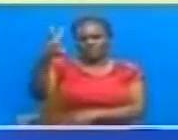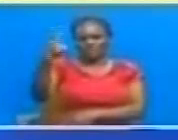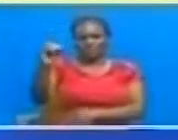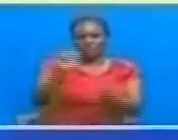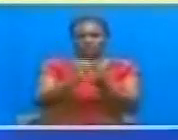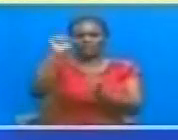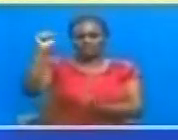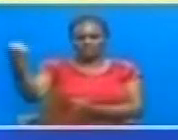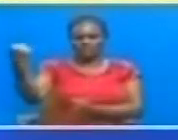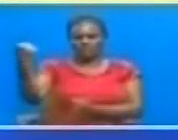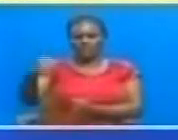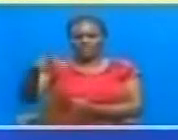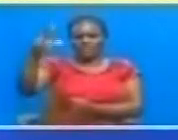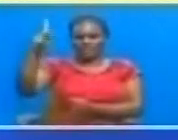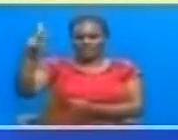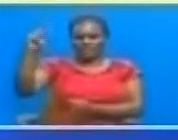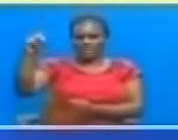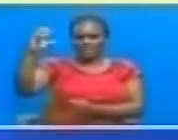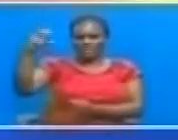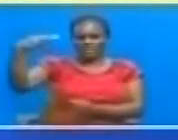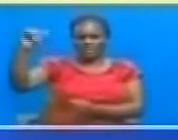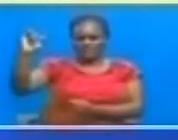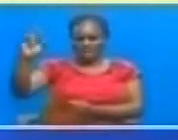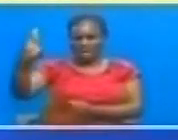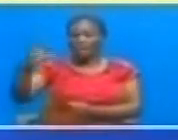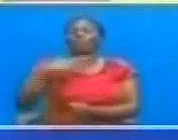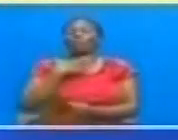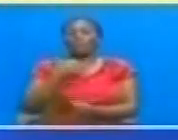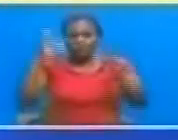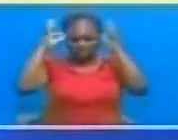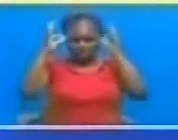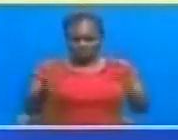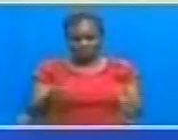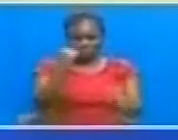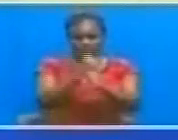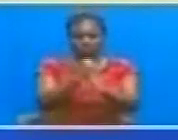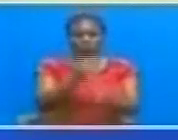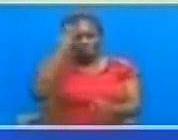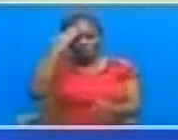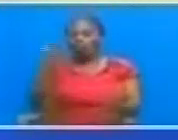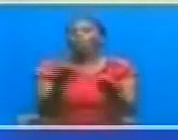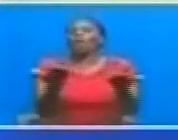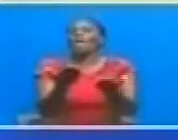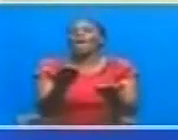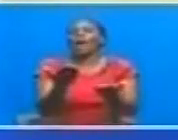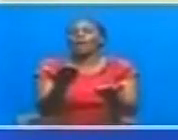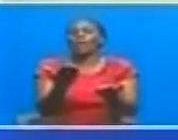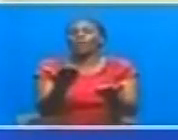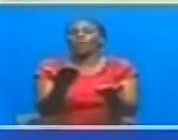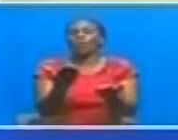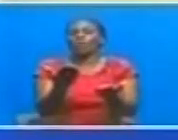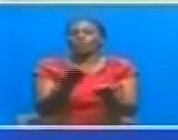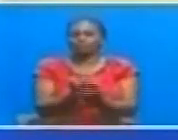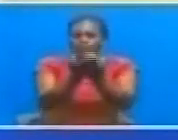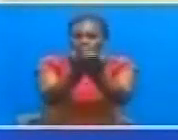2015. Tume ya KNCHR inasema itachukua mojawapo ya hatua hizi tatu za kutaka kujua wako wapi. Moja ni